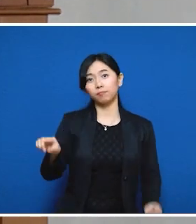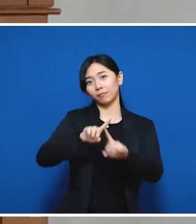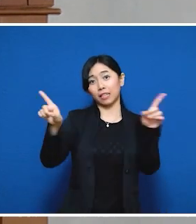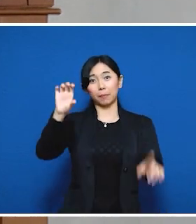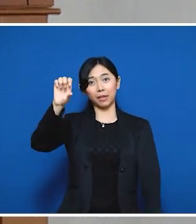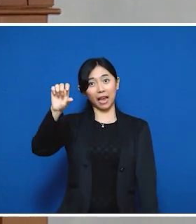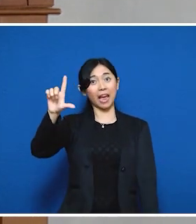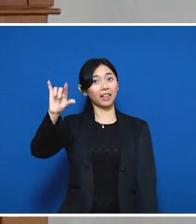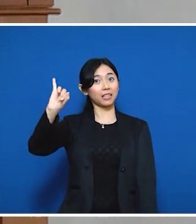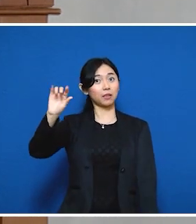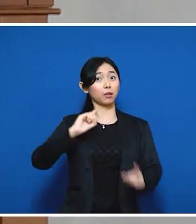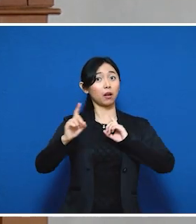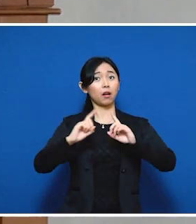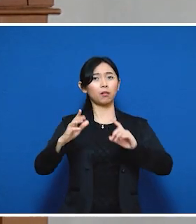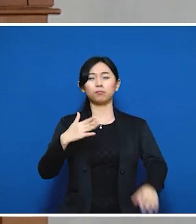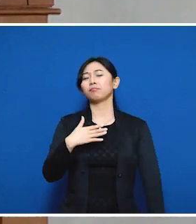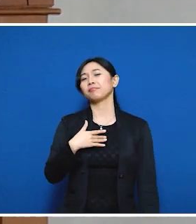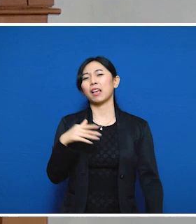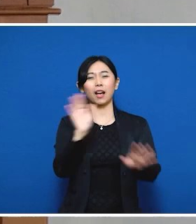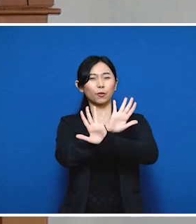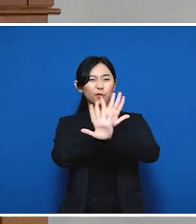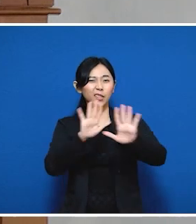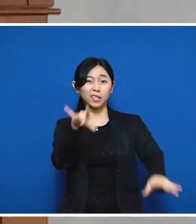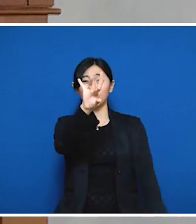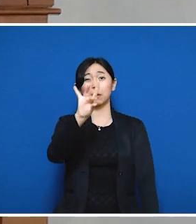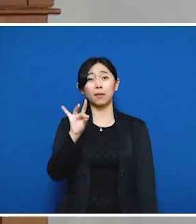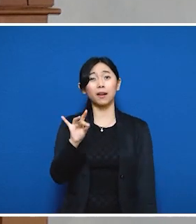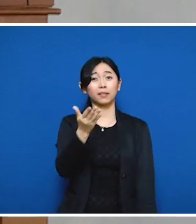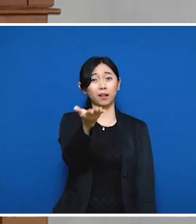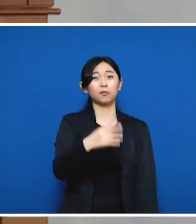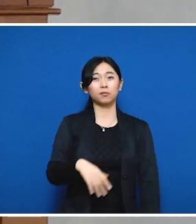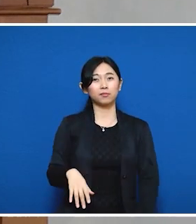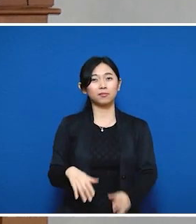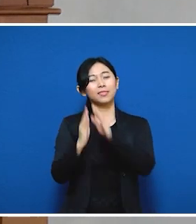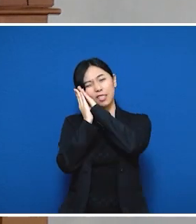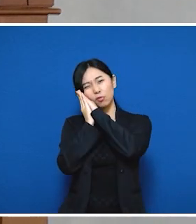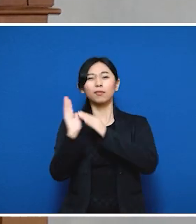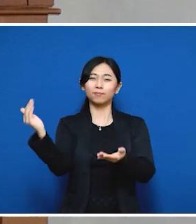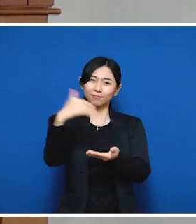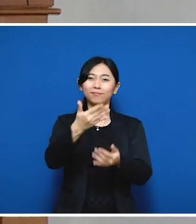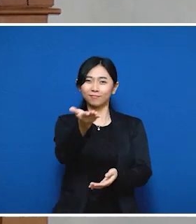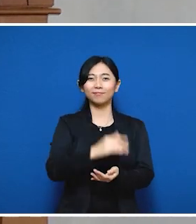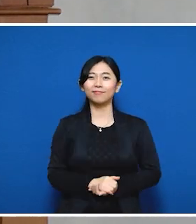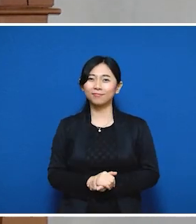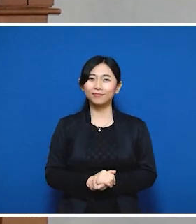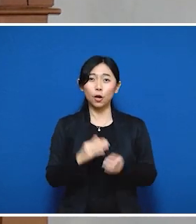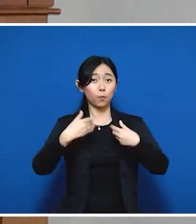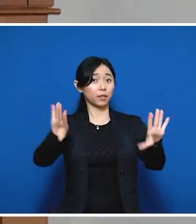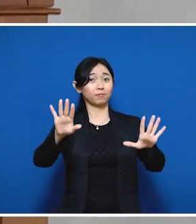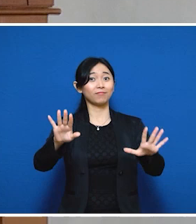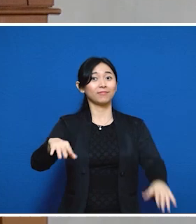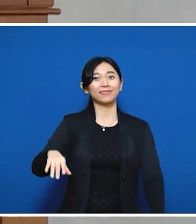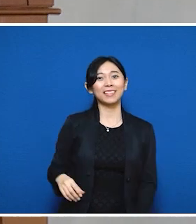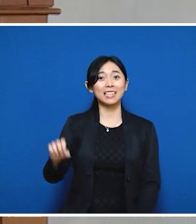Tetapi Eli berkata, "Aku tidak memanggil, tidurlah kembali." Lalu pergilah